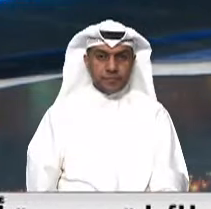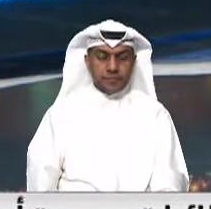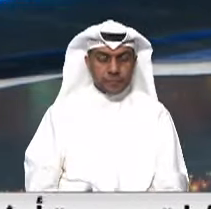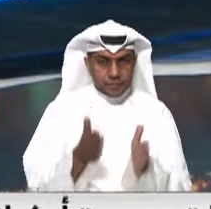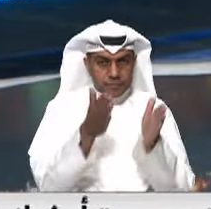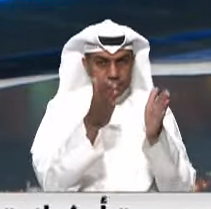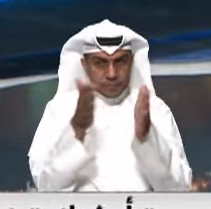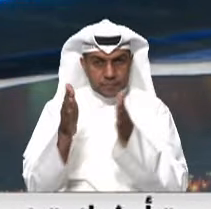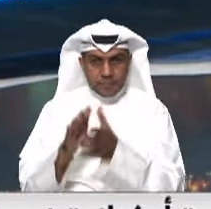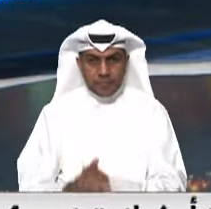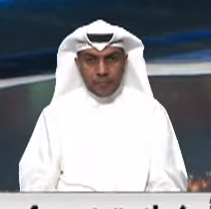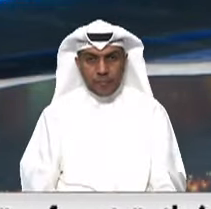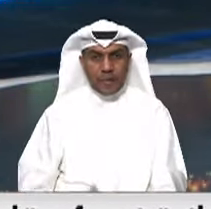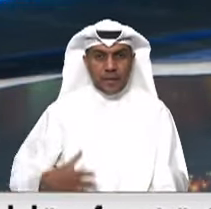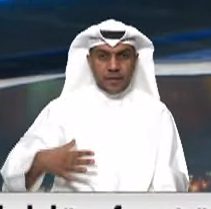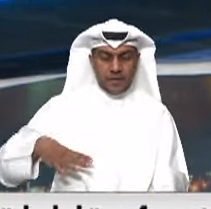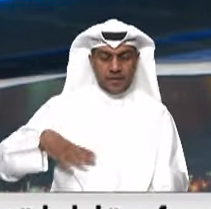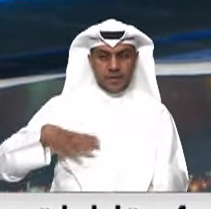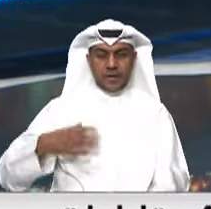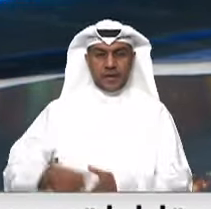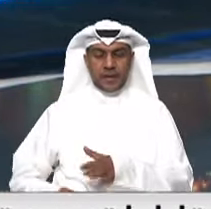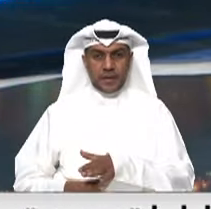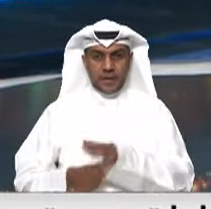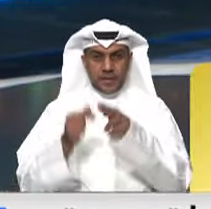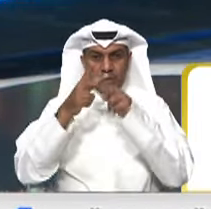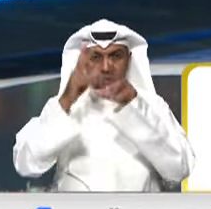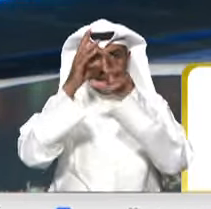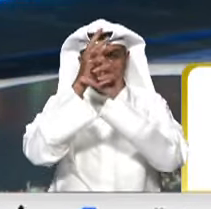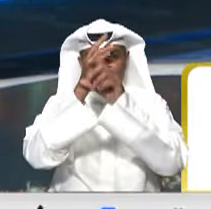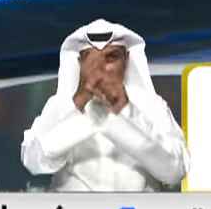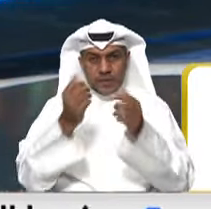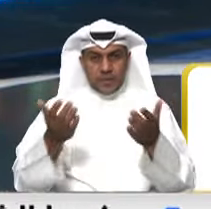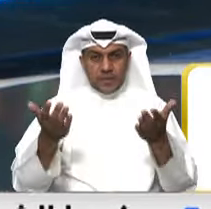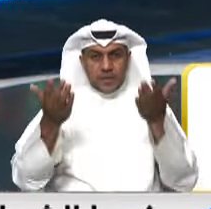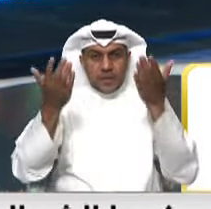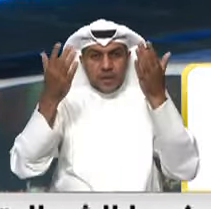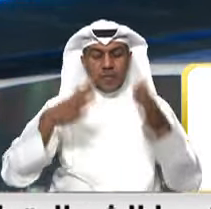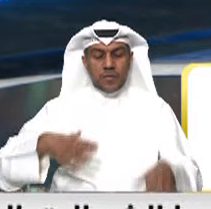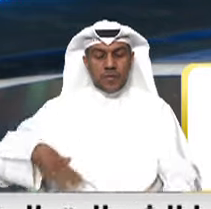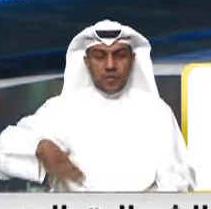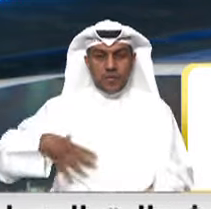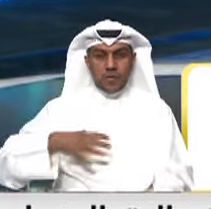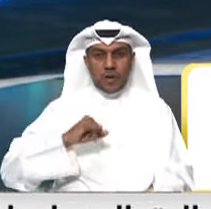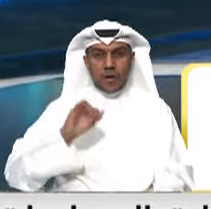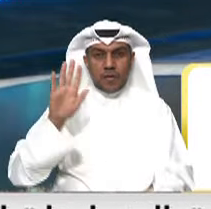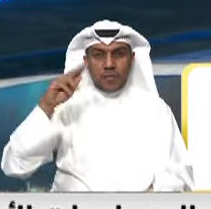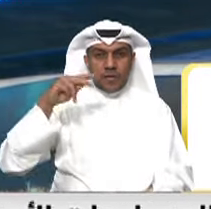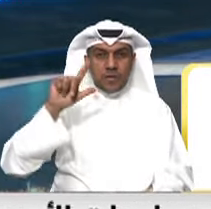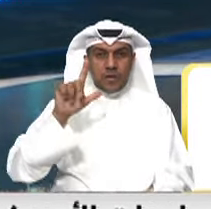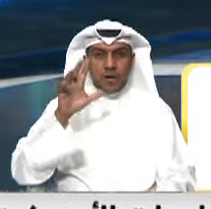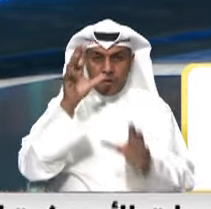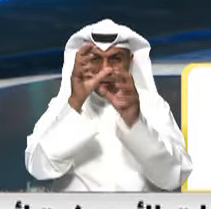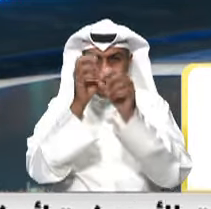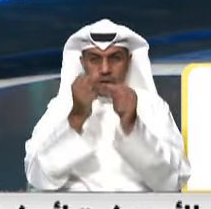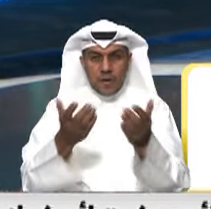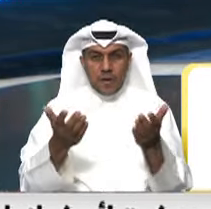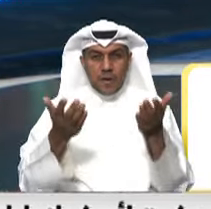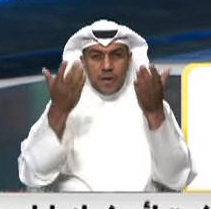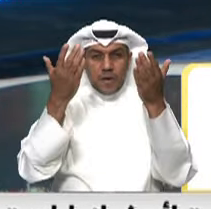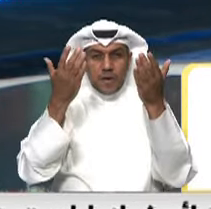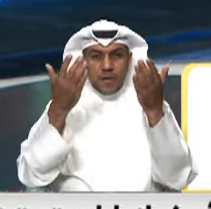هذا وقد حظيت زياره حضره صاحب السمو امير البلاد الشيخ مشعل الاحمد الجابر الصباح حفظه الله ورعاه